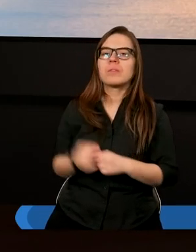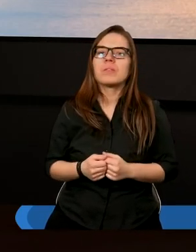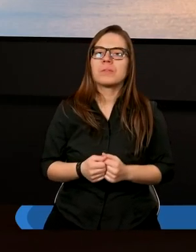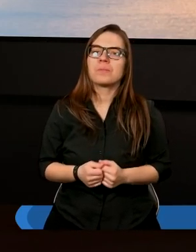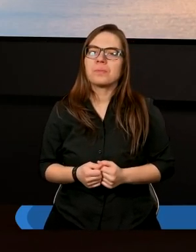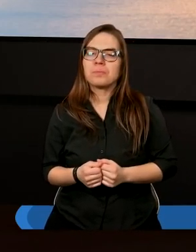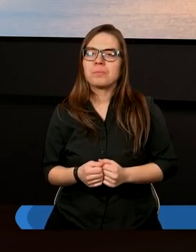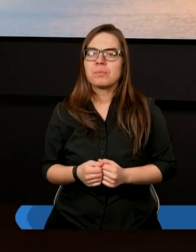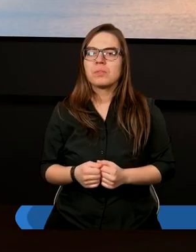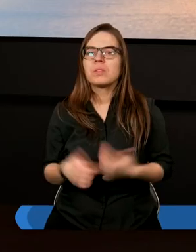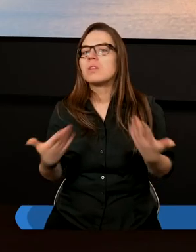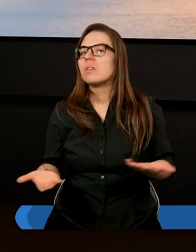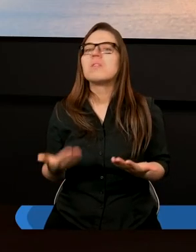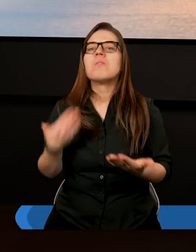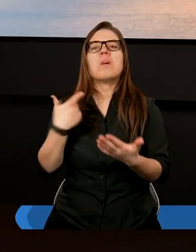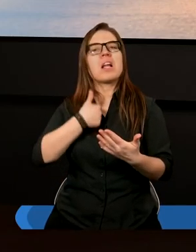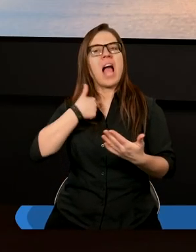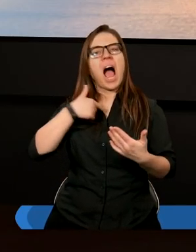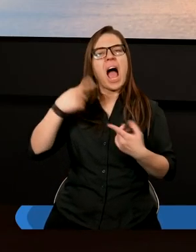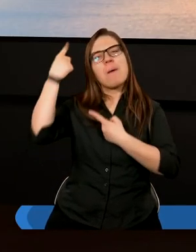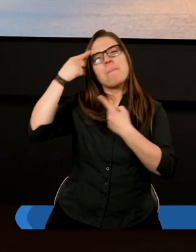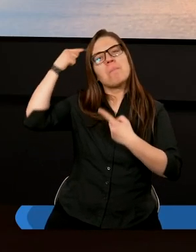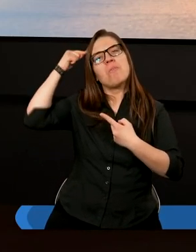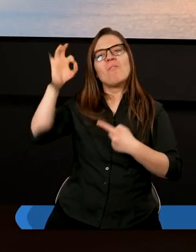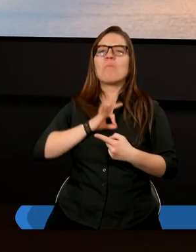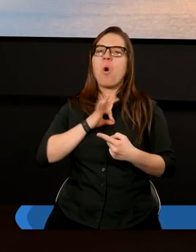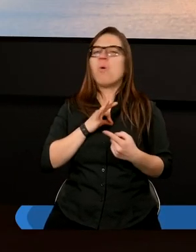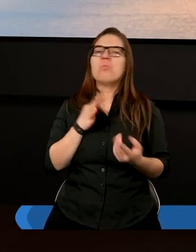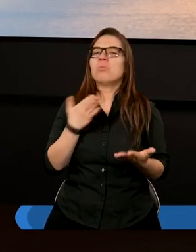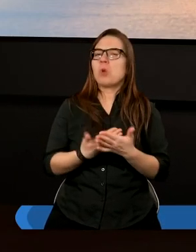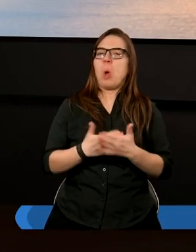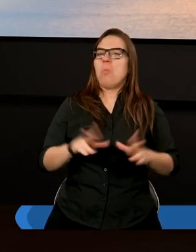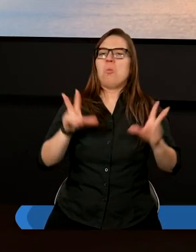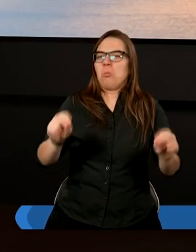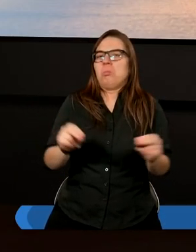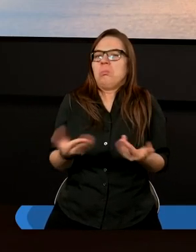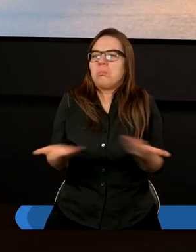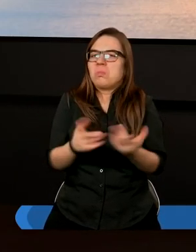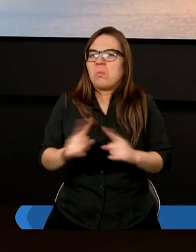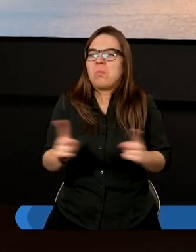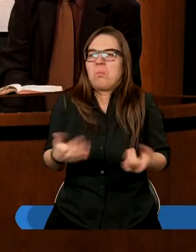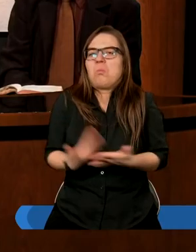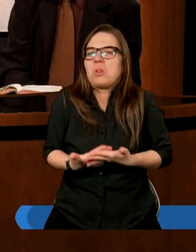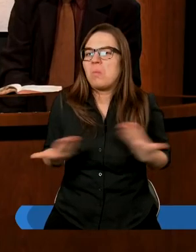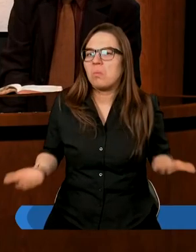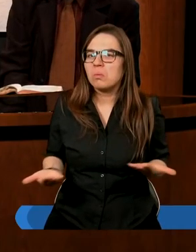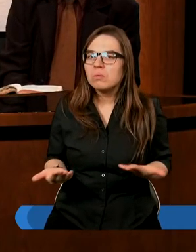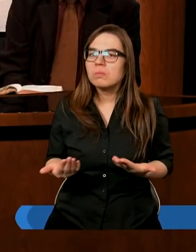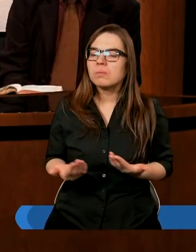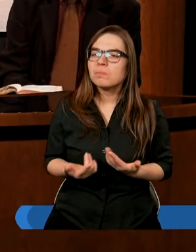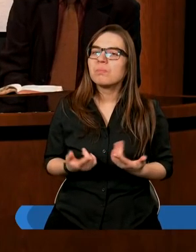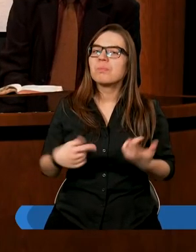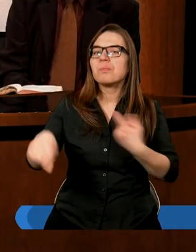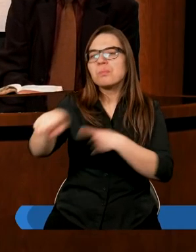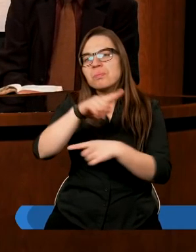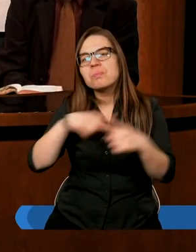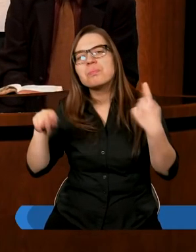masz polegać na własnym rozumie? Co Słowo Boże na ten temat mówi? Może tutaj